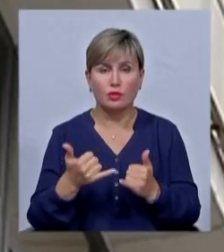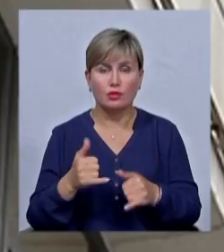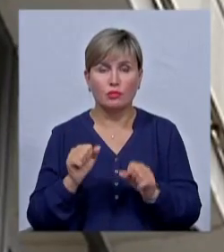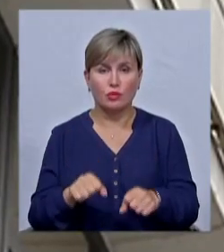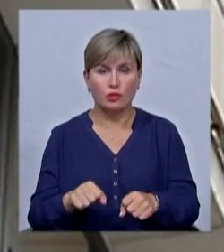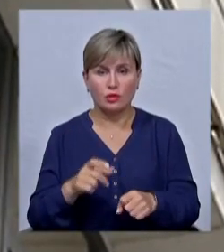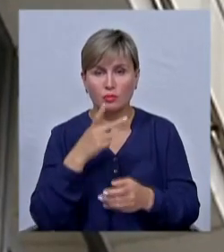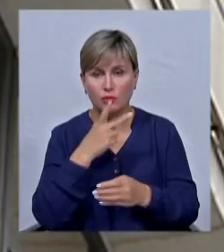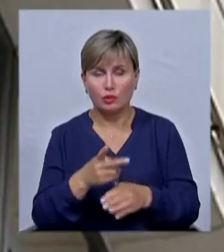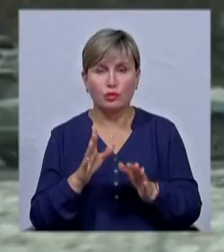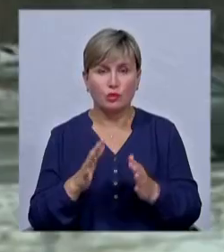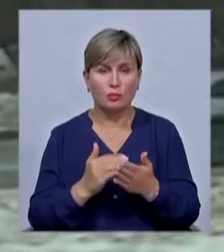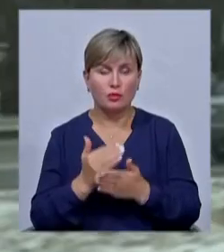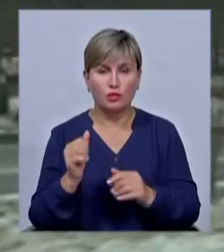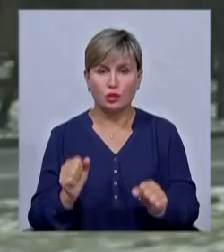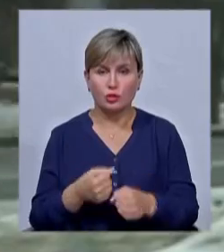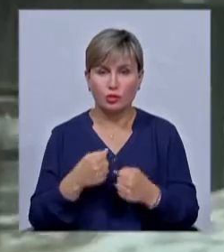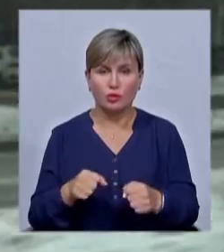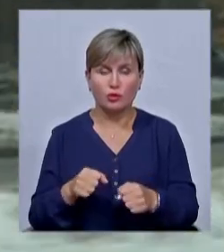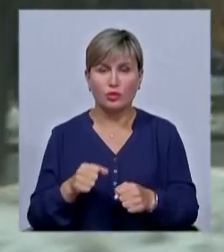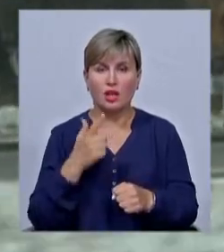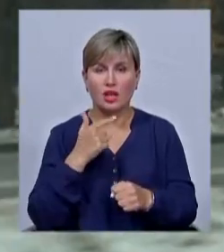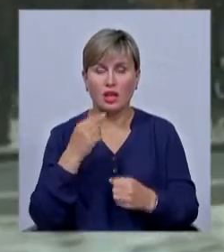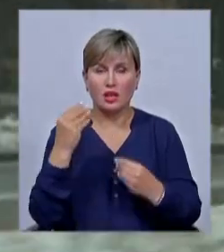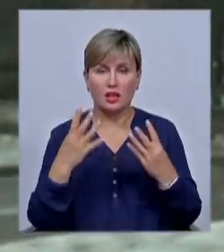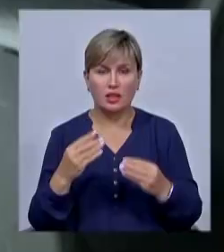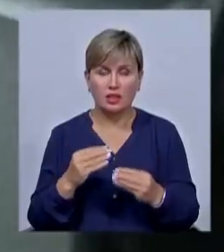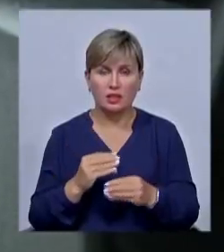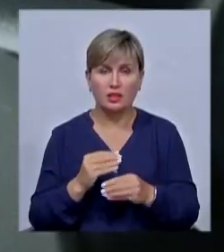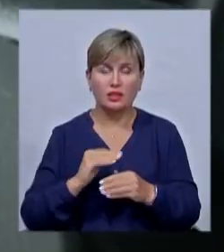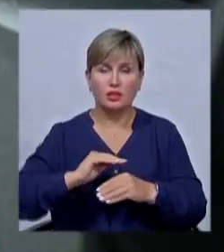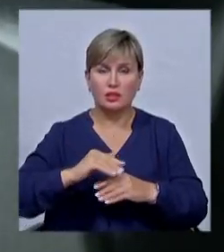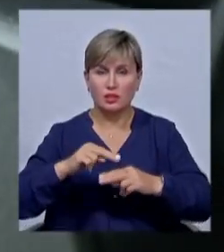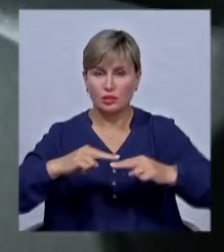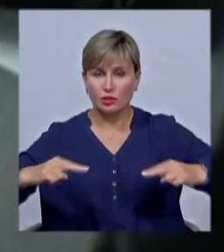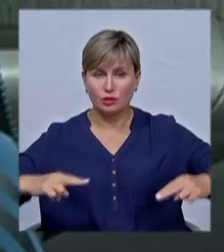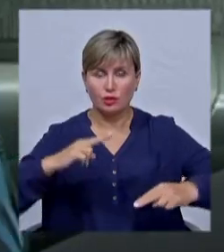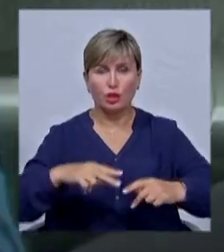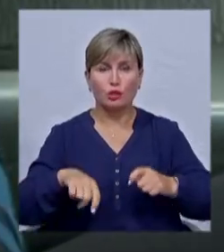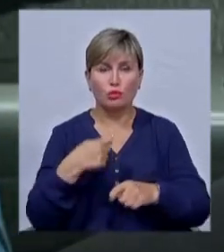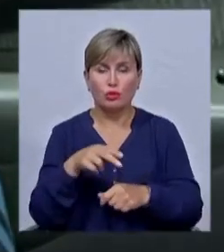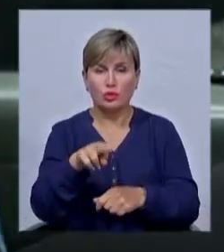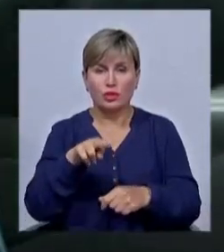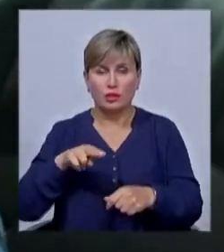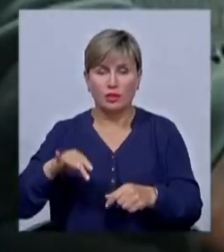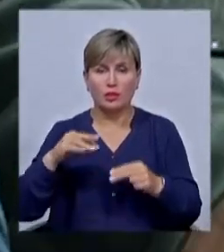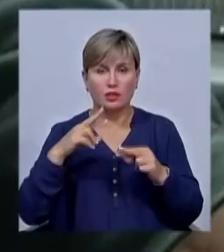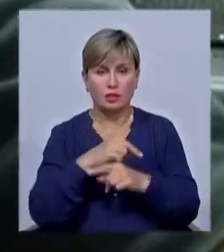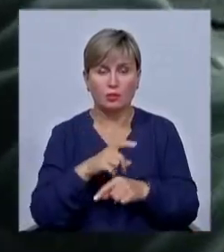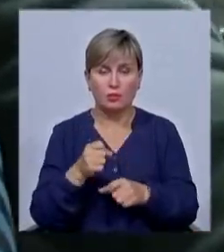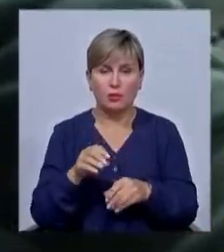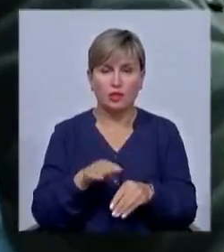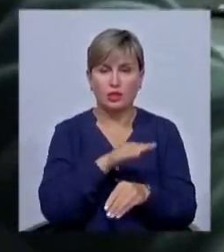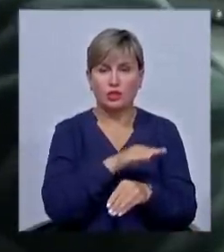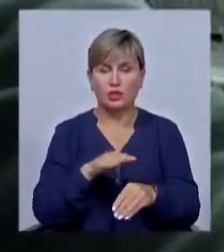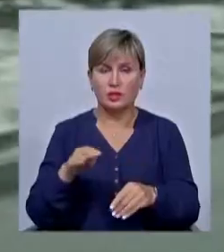распознавать лишь превышение скорости проезд на красный свет заезд наступлению нарушение дорожной разметки и неправильное перестроение